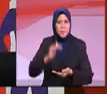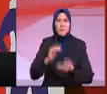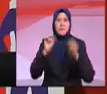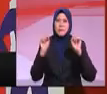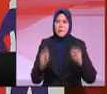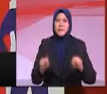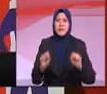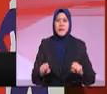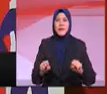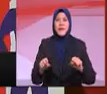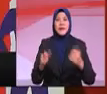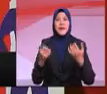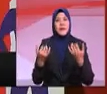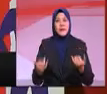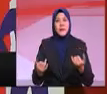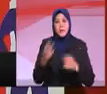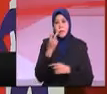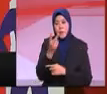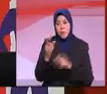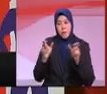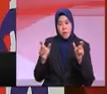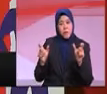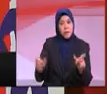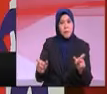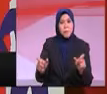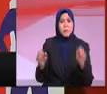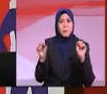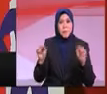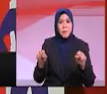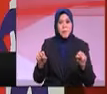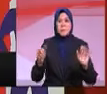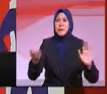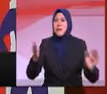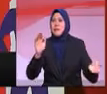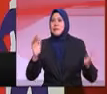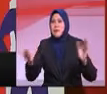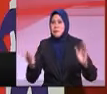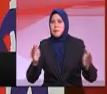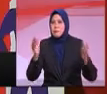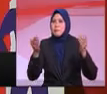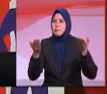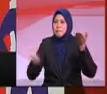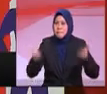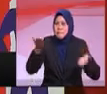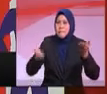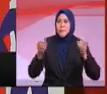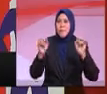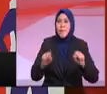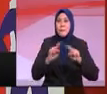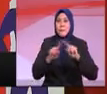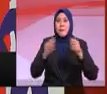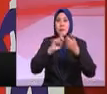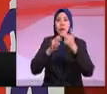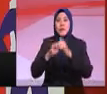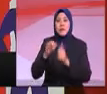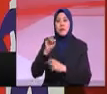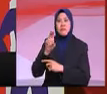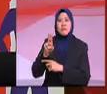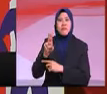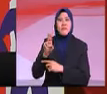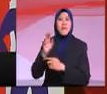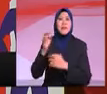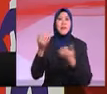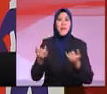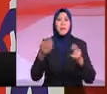untuk kita melihat pada lockdown ni memang boleh kita pertimbangkan, tetapi isu yang timbul ialah kos ekonomi.